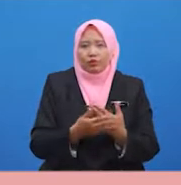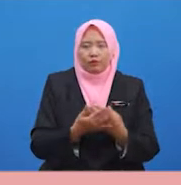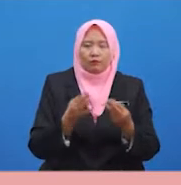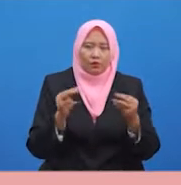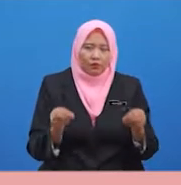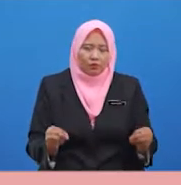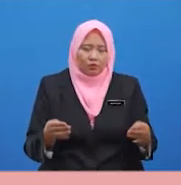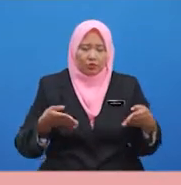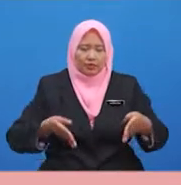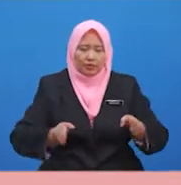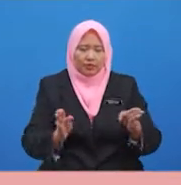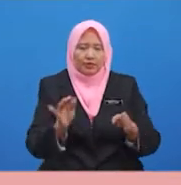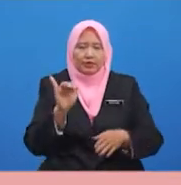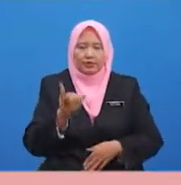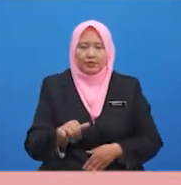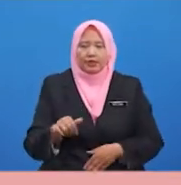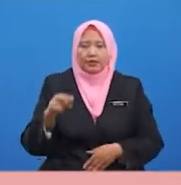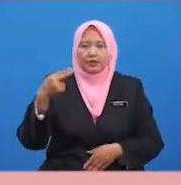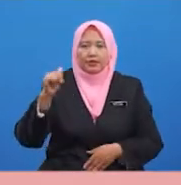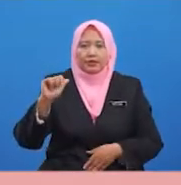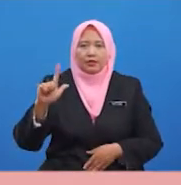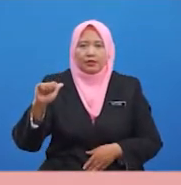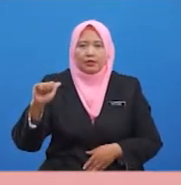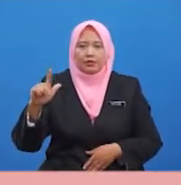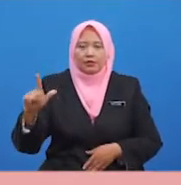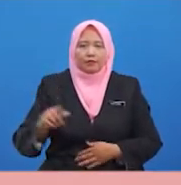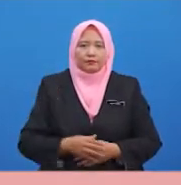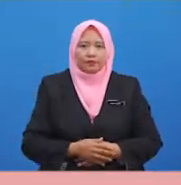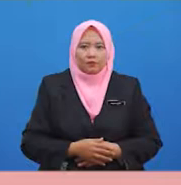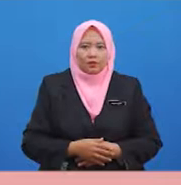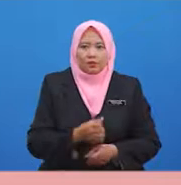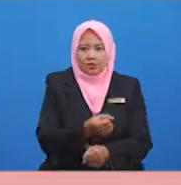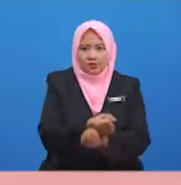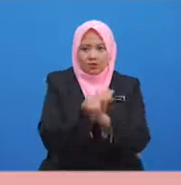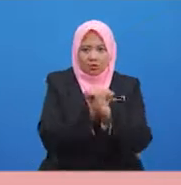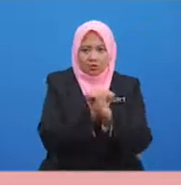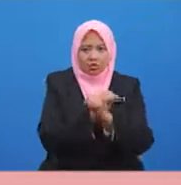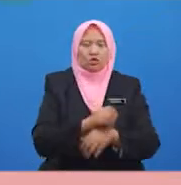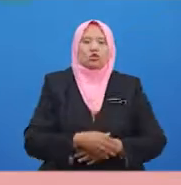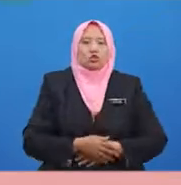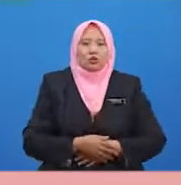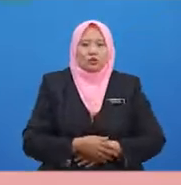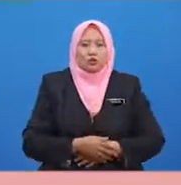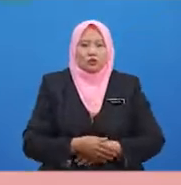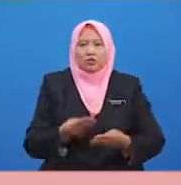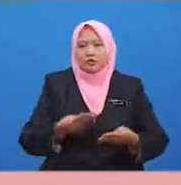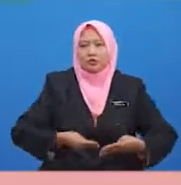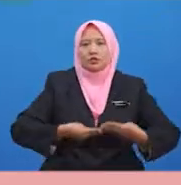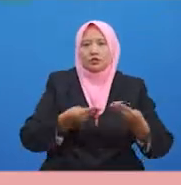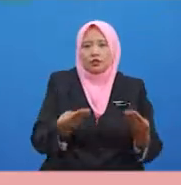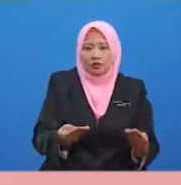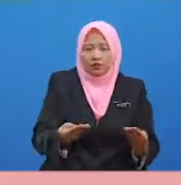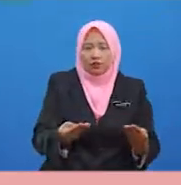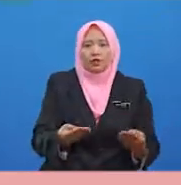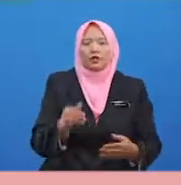Manakala sewaan pula bermaksud akad bagi menyerahkan sesuatu yang